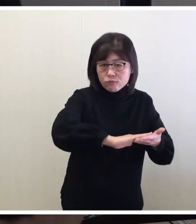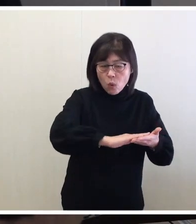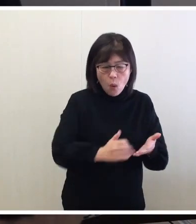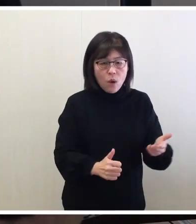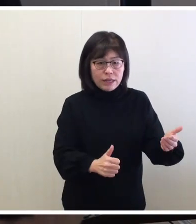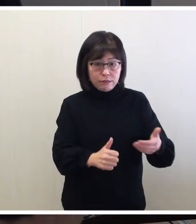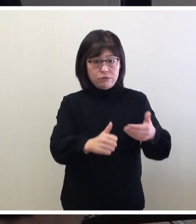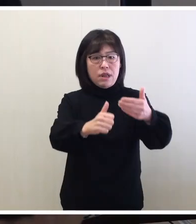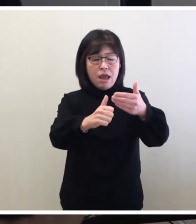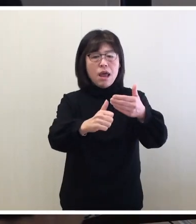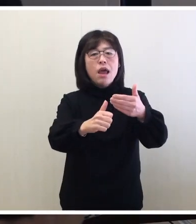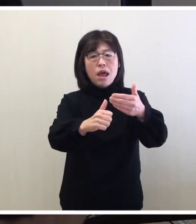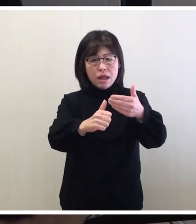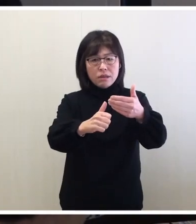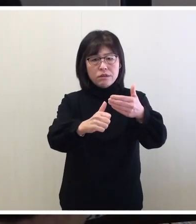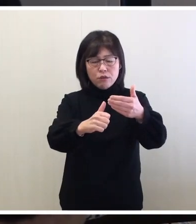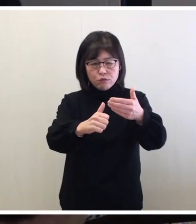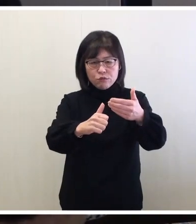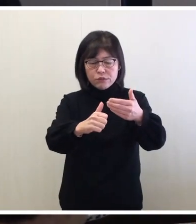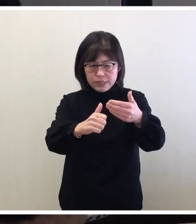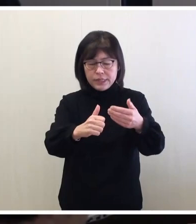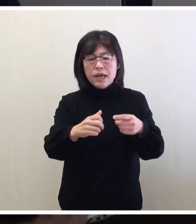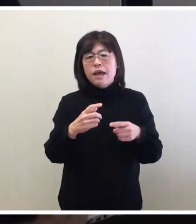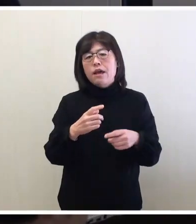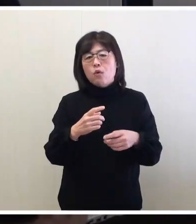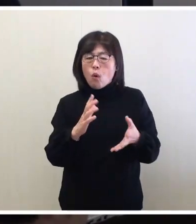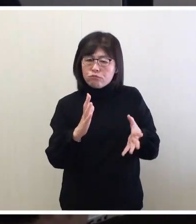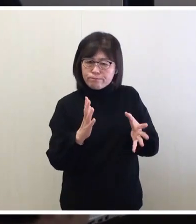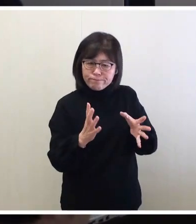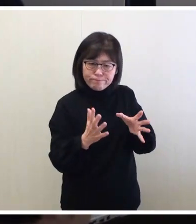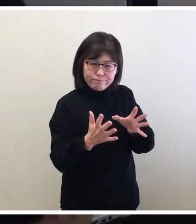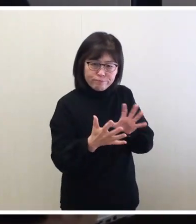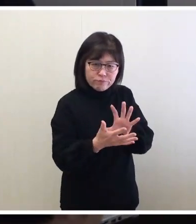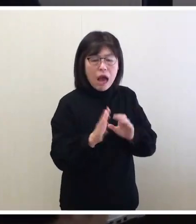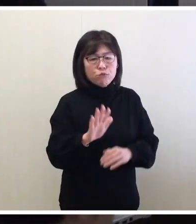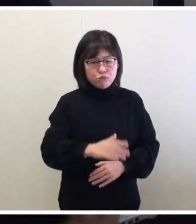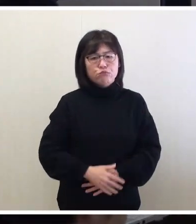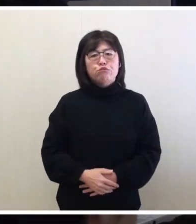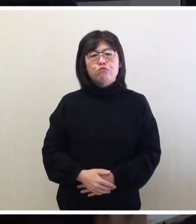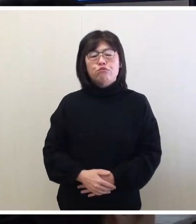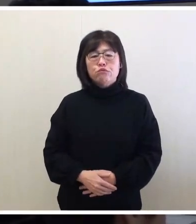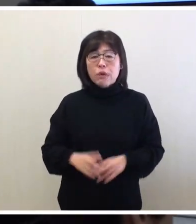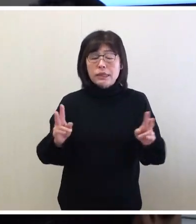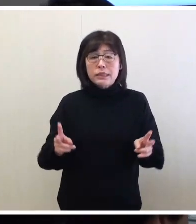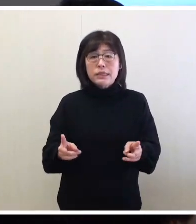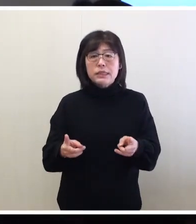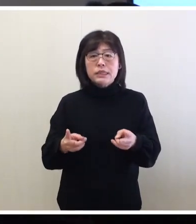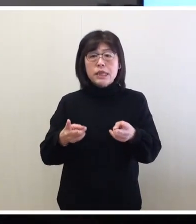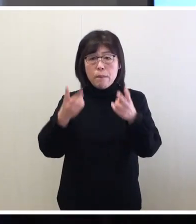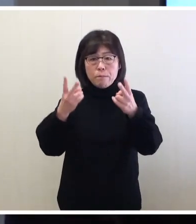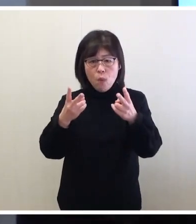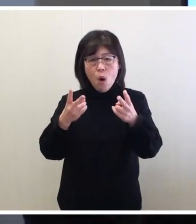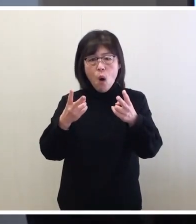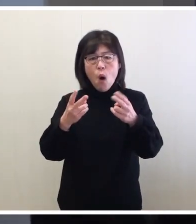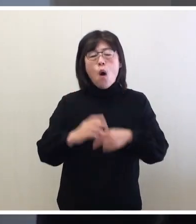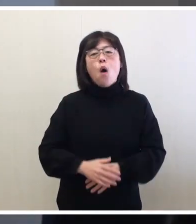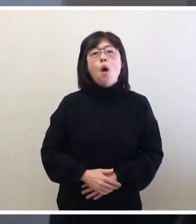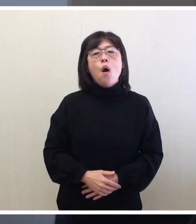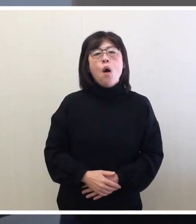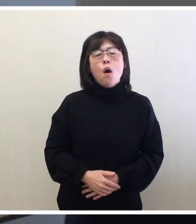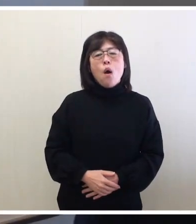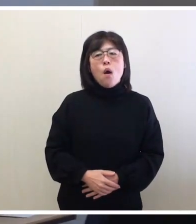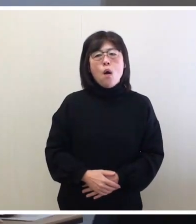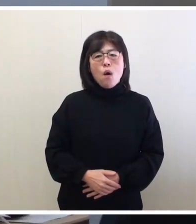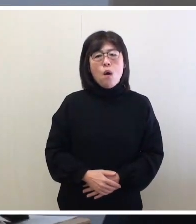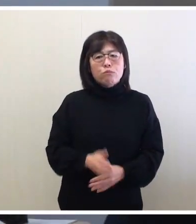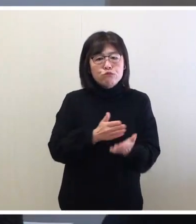コンピテンシーの育成へとパラダイムのシフトが進んでいます。専門分野、ディシプリン